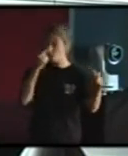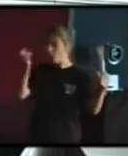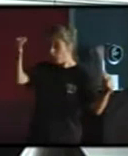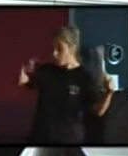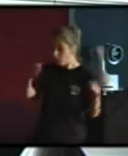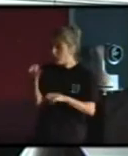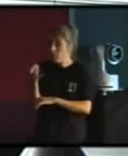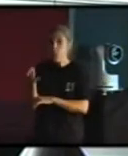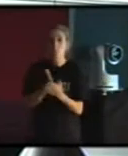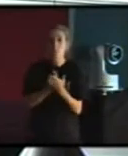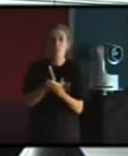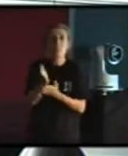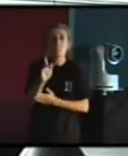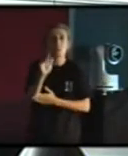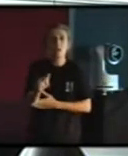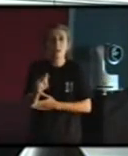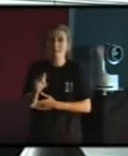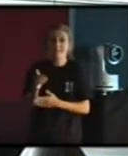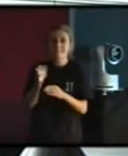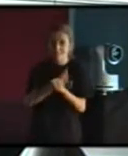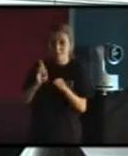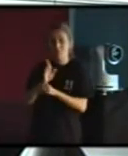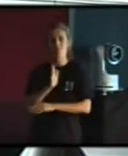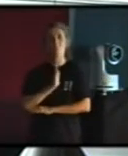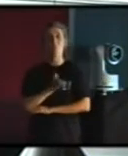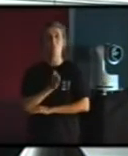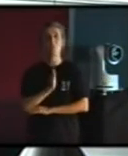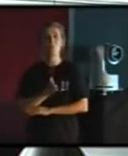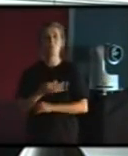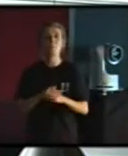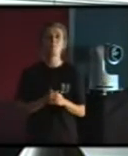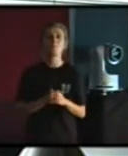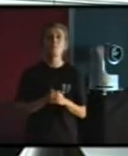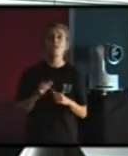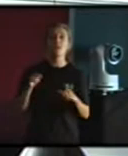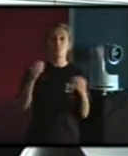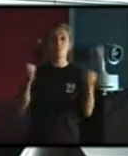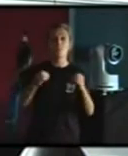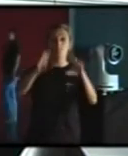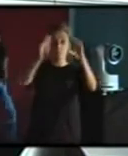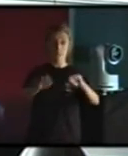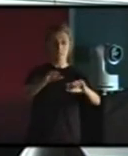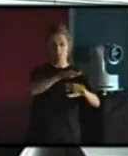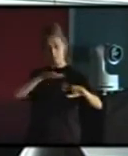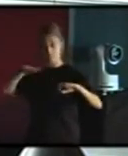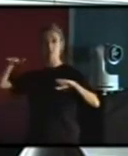paysage. Forcément, il a pour vocation de s'exprimer. Il n'arrive pas dans un paysage